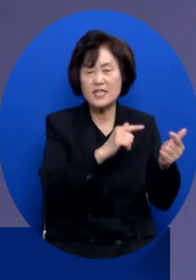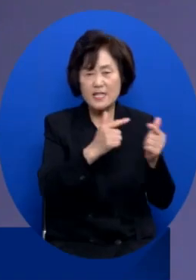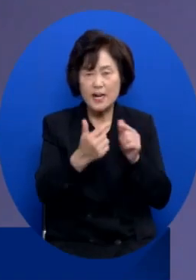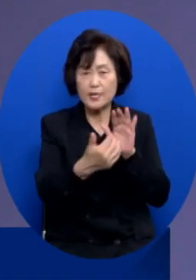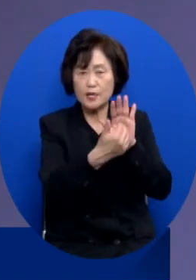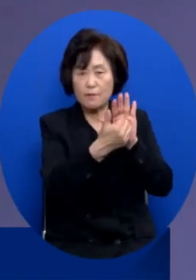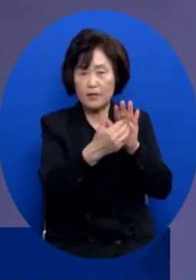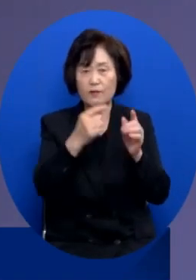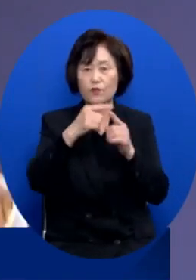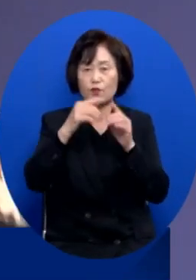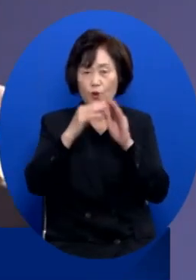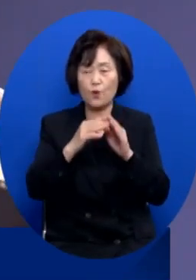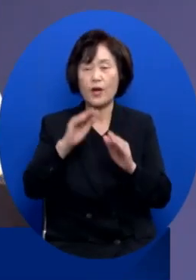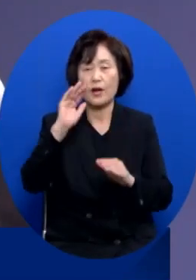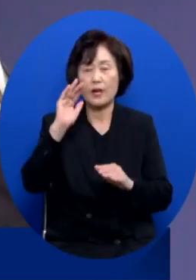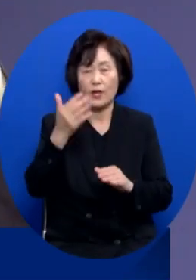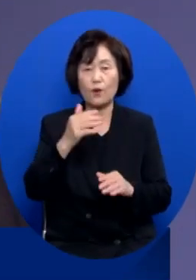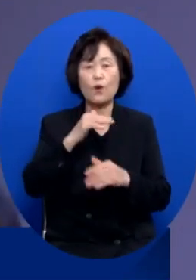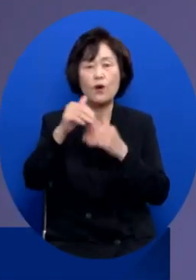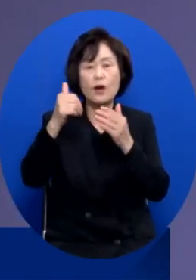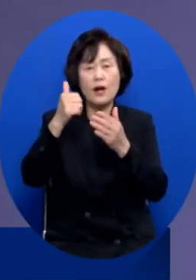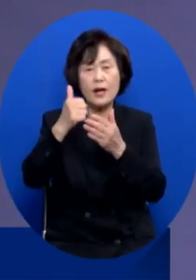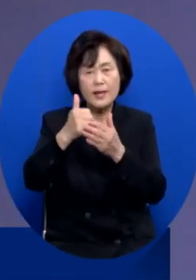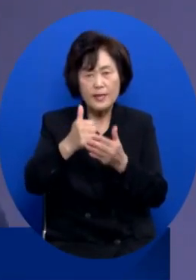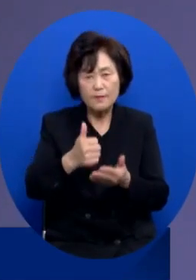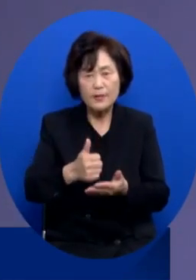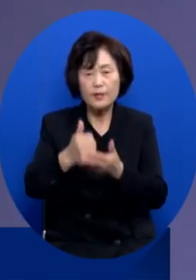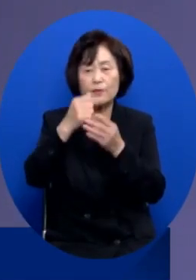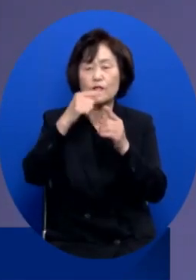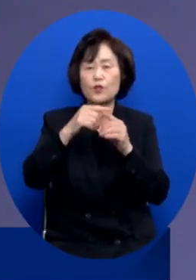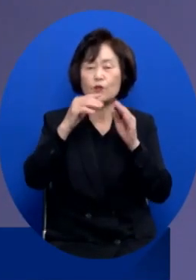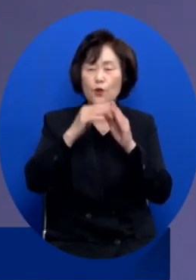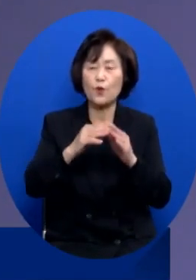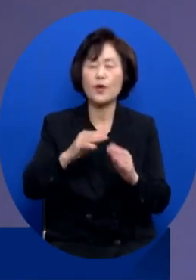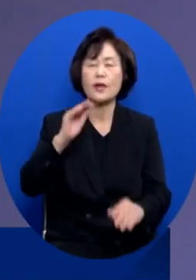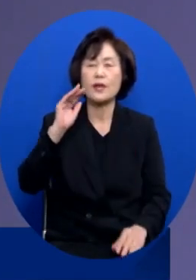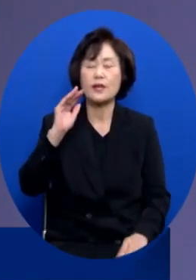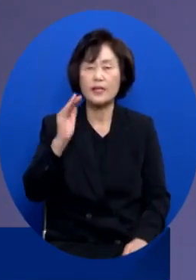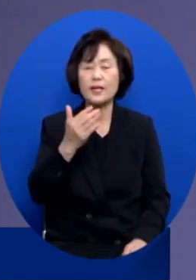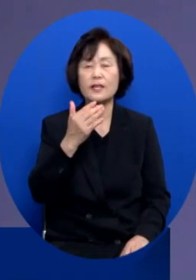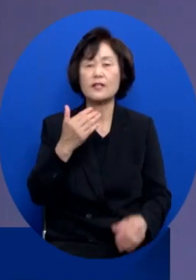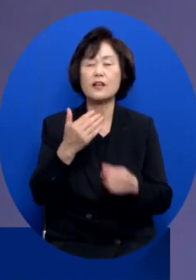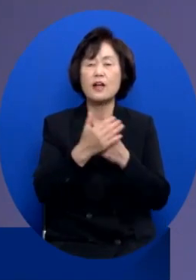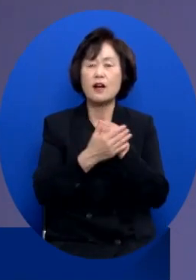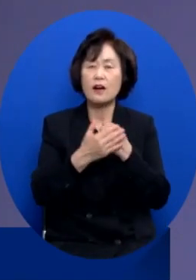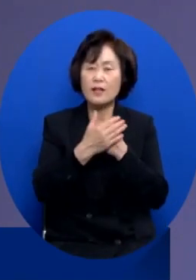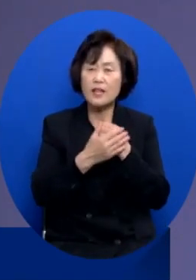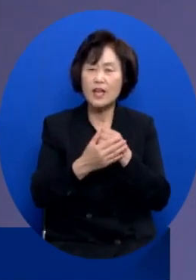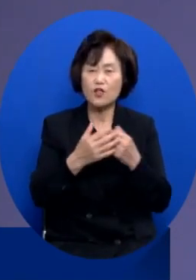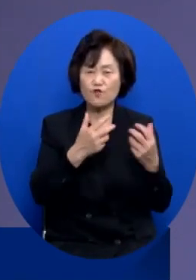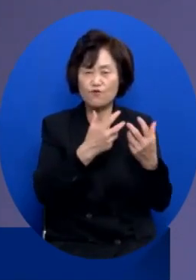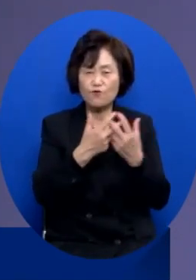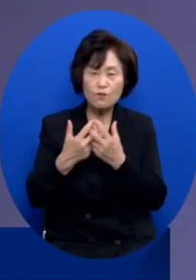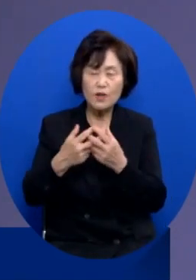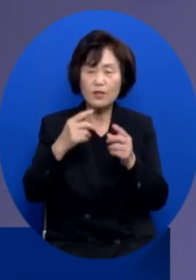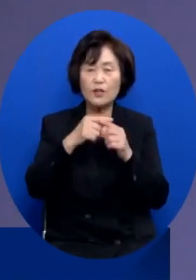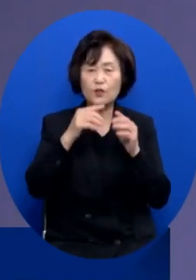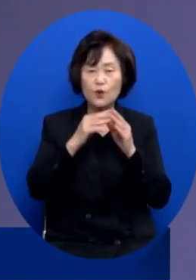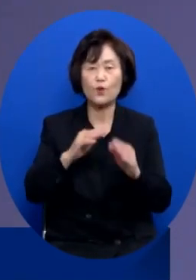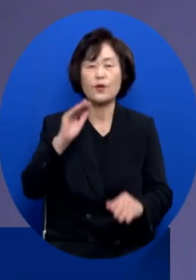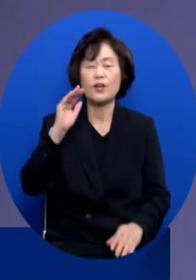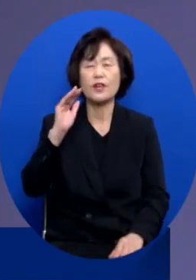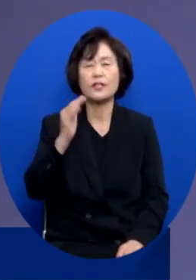기도회가 하나님께서 허락하시는 큰 일과 은밀한 일을 내 심장에 담고 다시